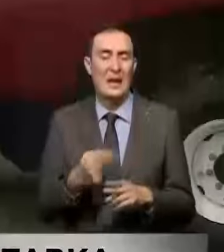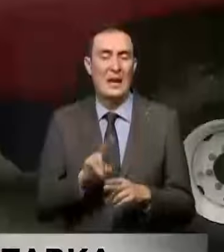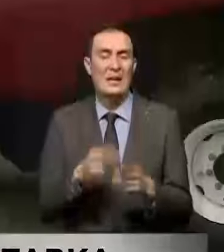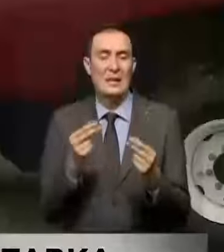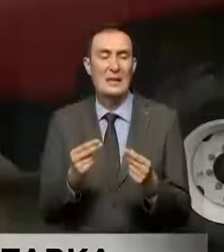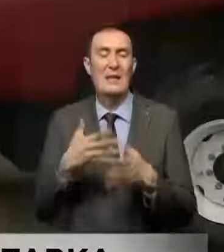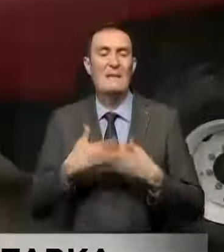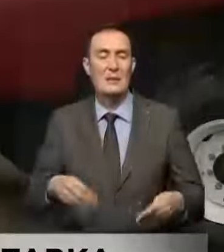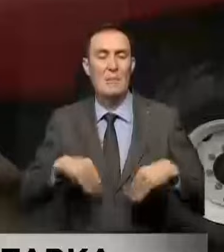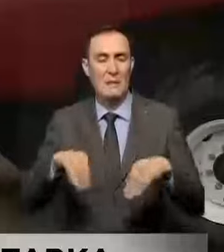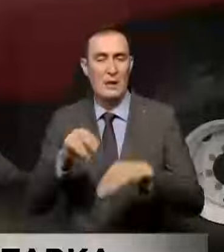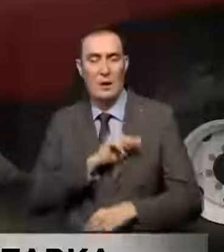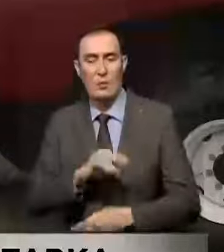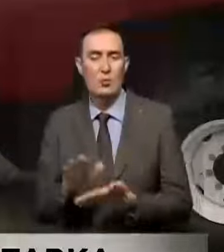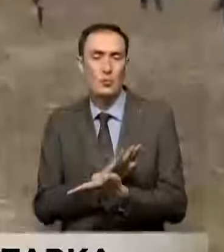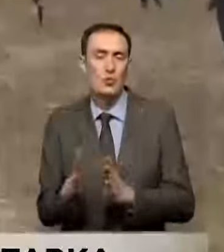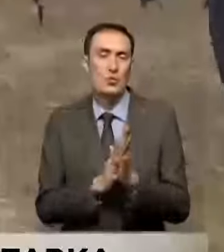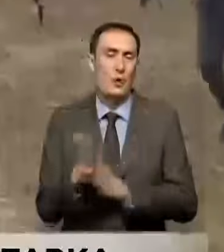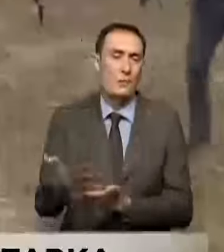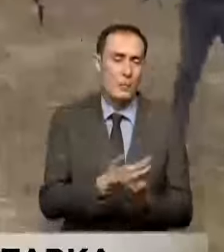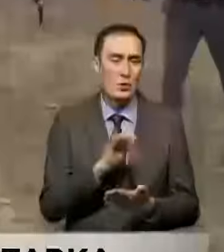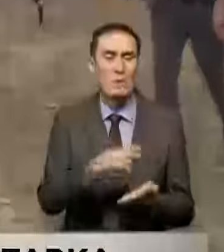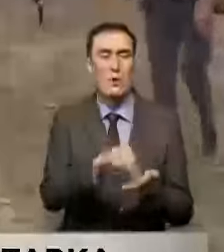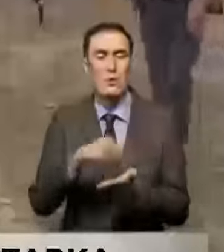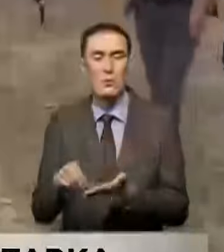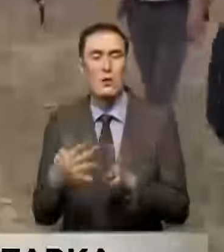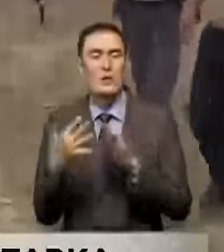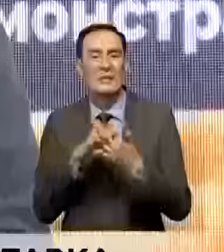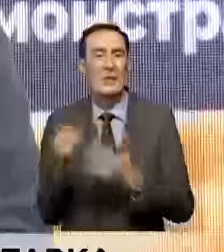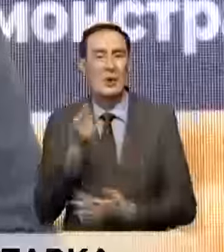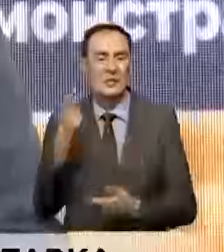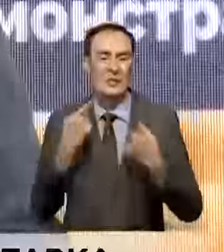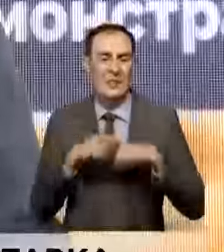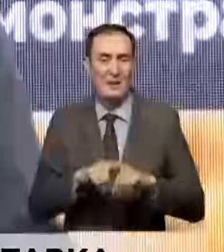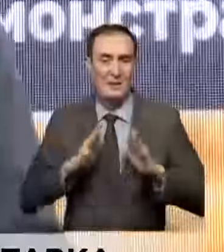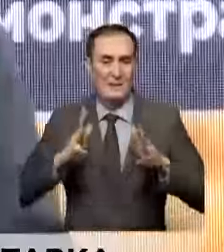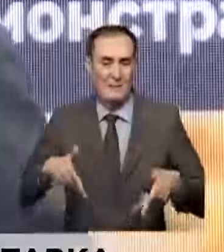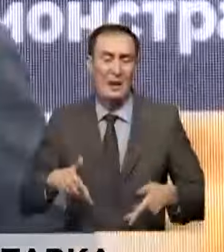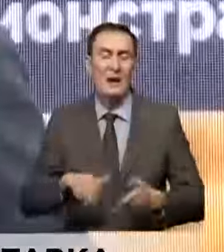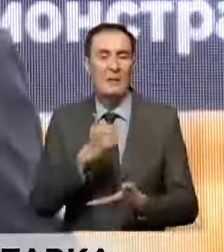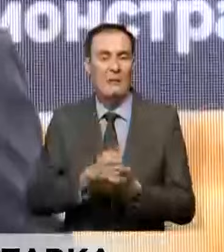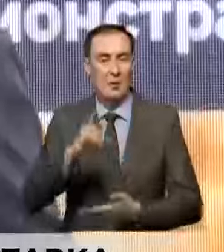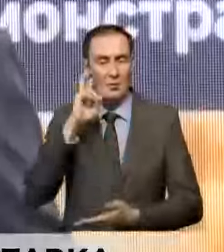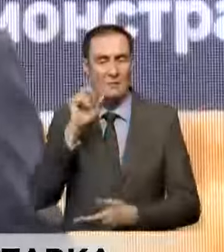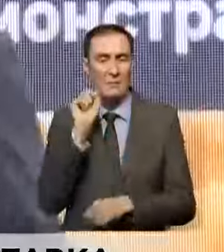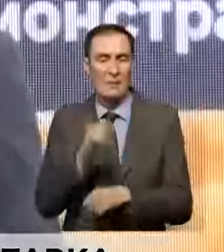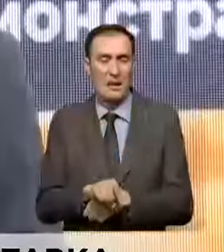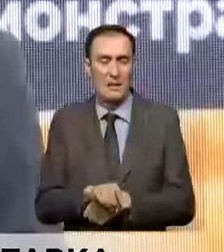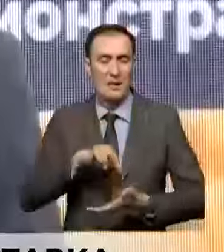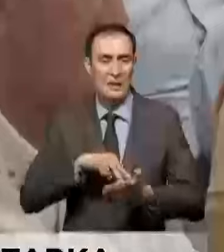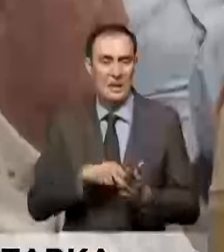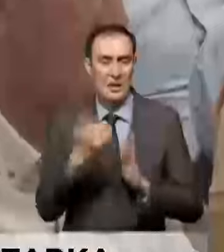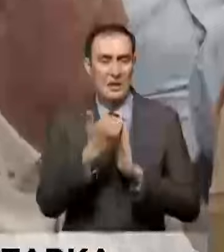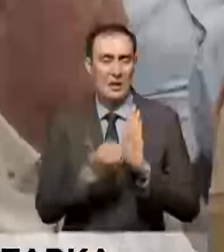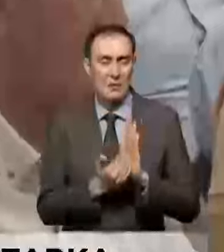деньги на весенне-полевые работы, уборочную кампанию и покупку сельхозтехники. Главой государства поставлена конкретная задача